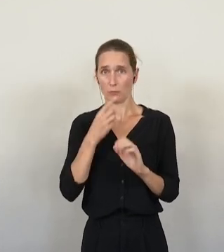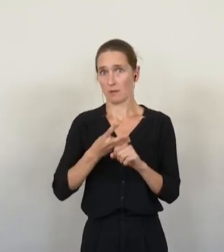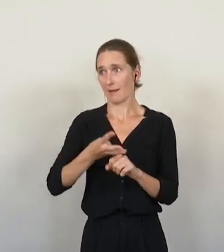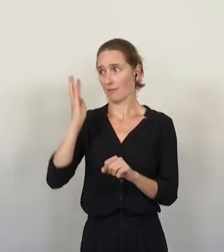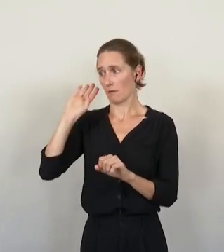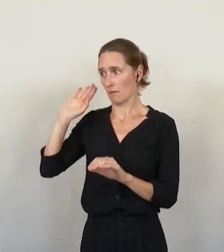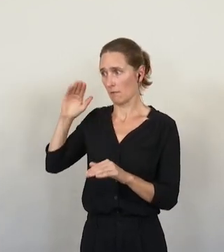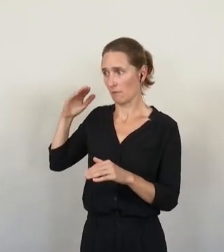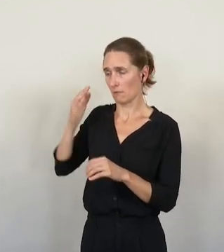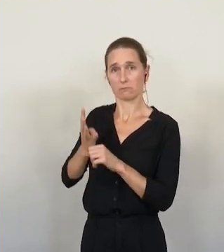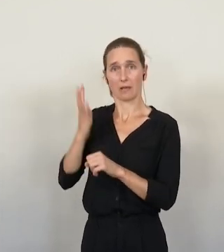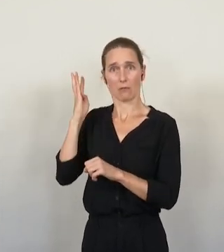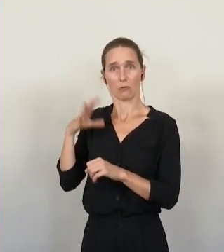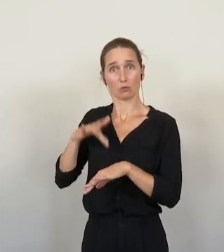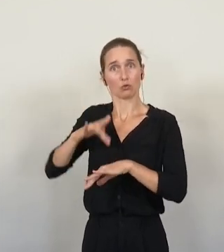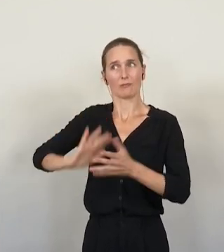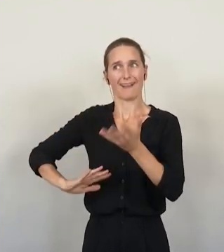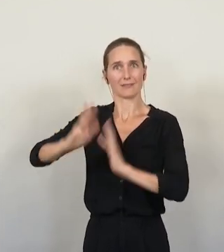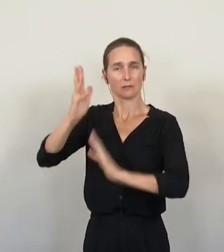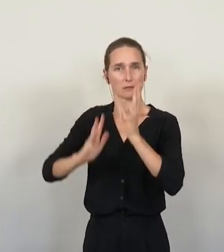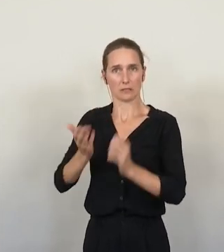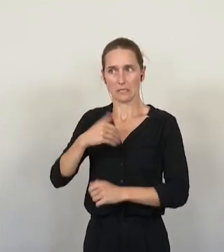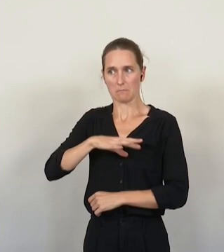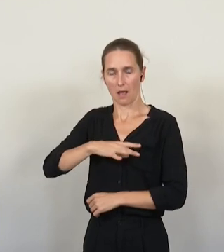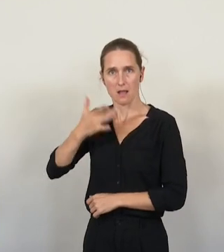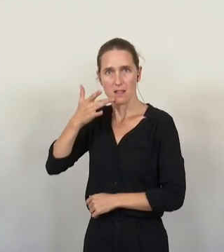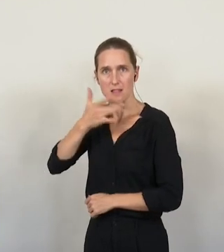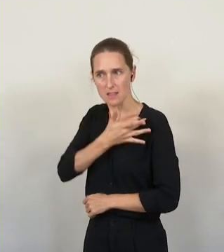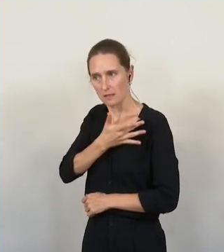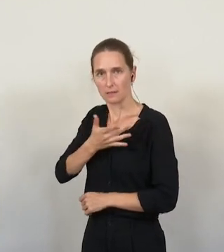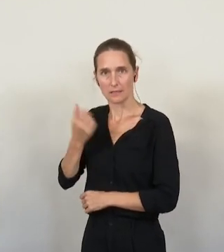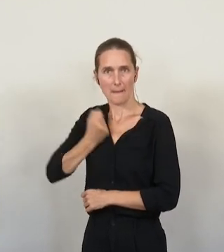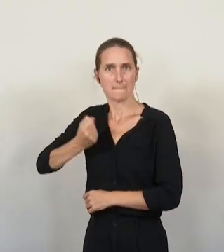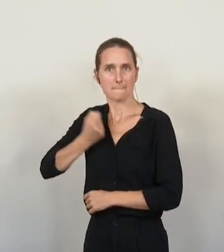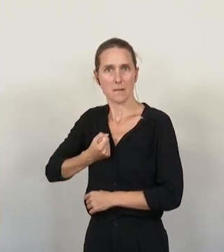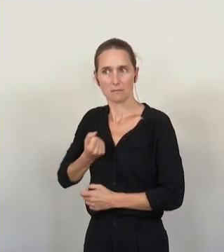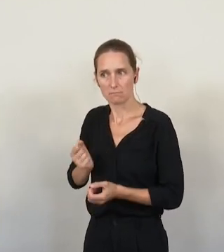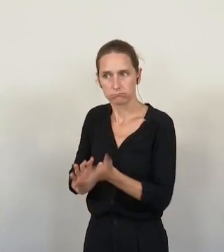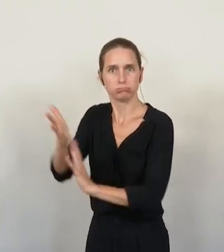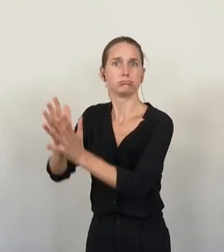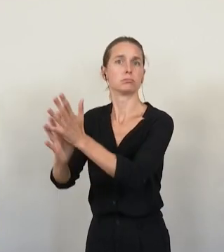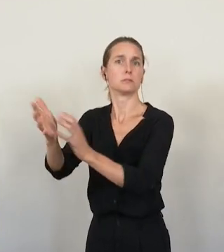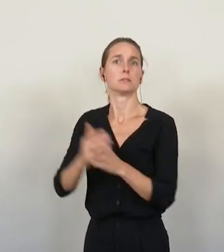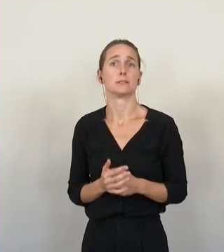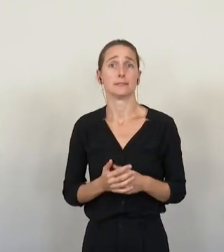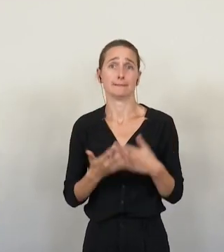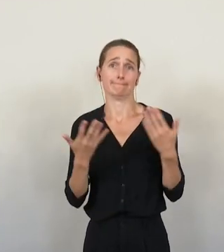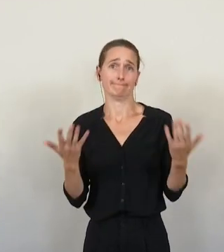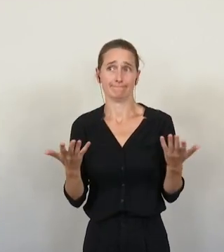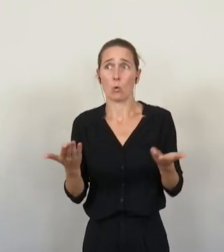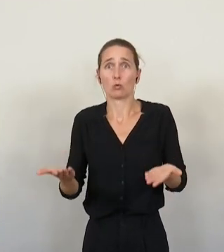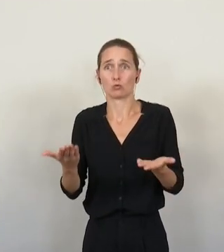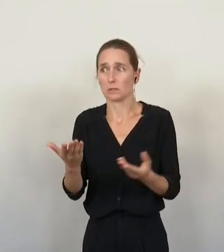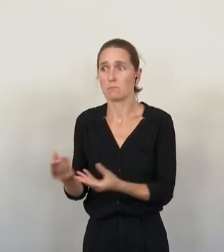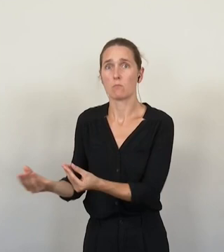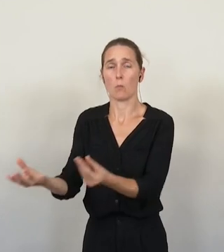un incendie euh d'actes criminels euh et Don aujourd'hui les grenoublois ils sont